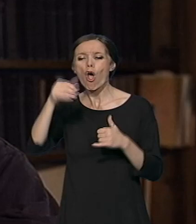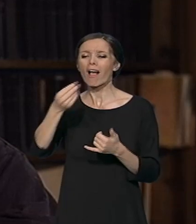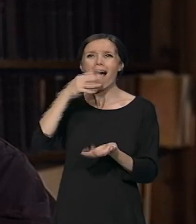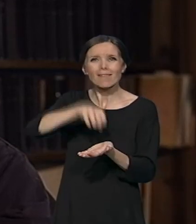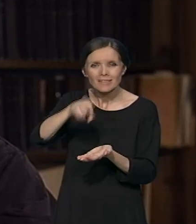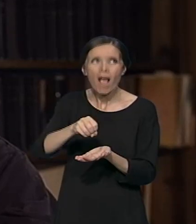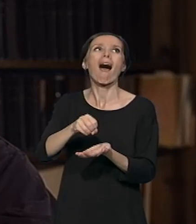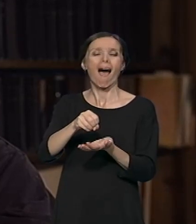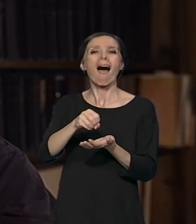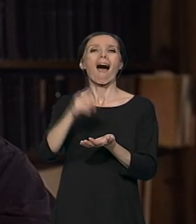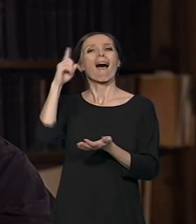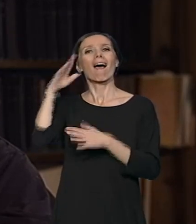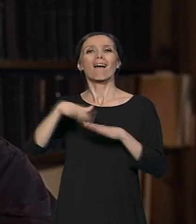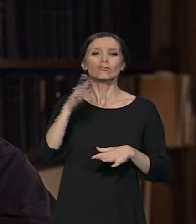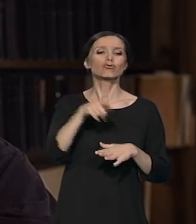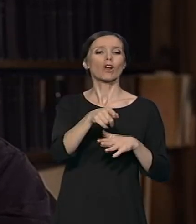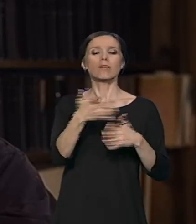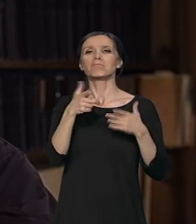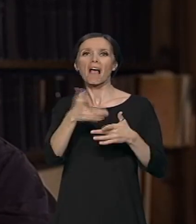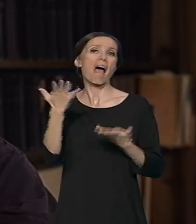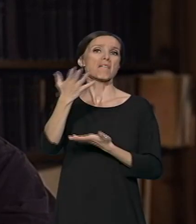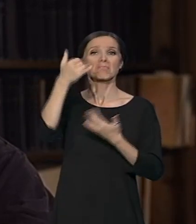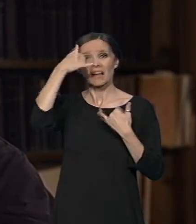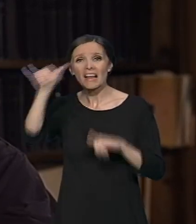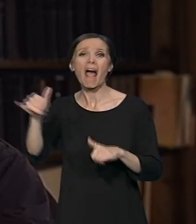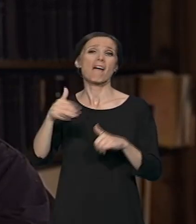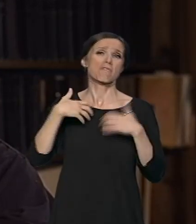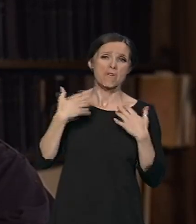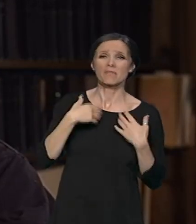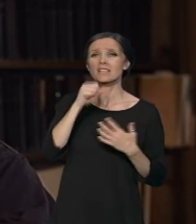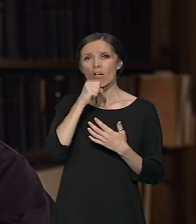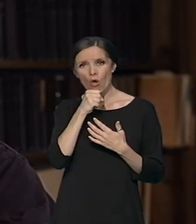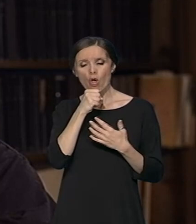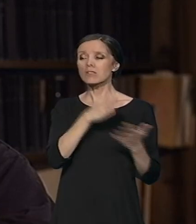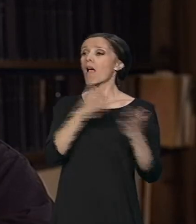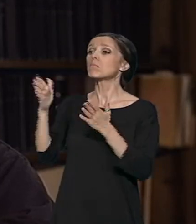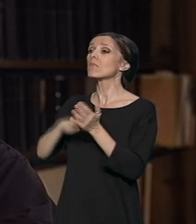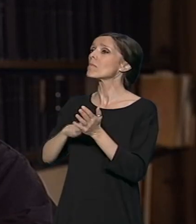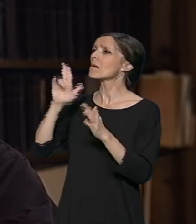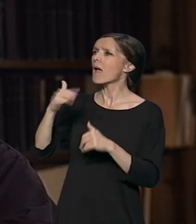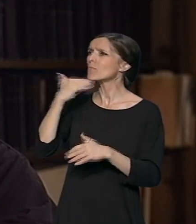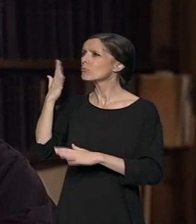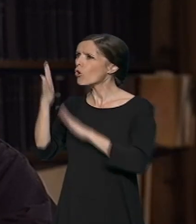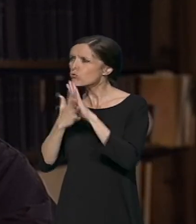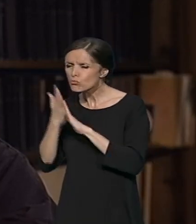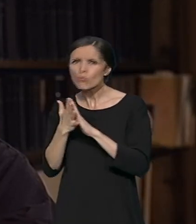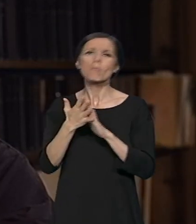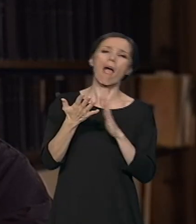stoka, sitna stoka, naravno da je imalo puno šuma, gajene su i svinje.